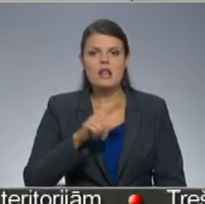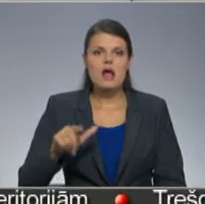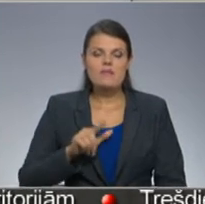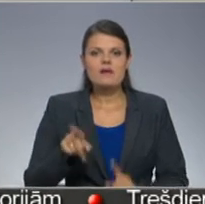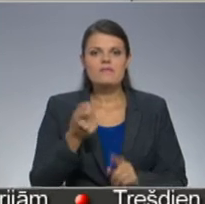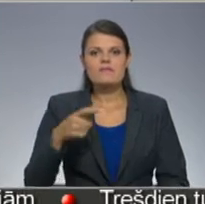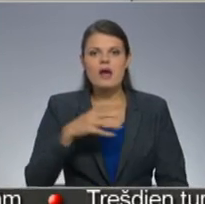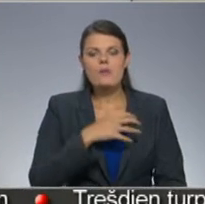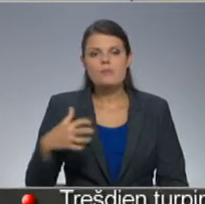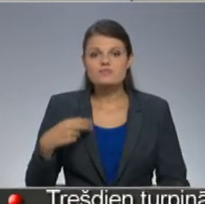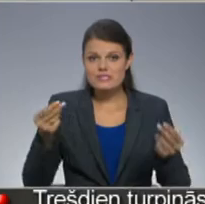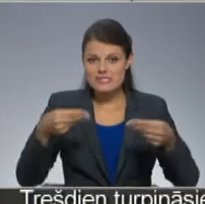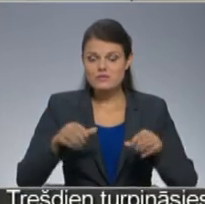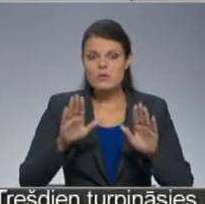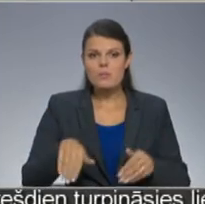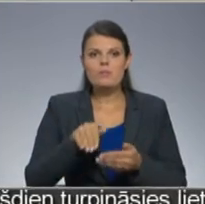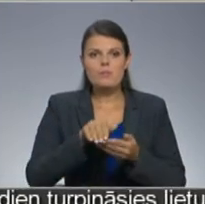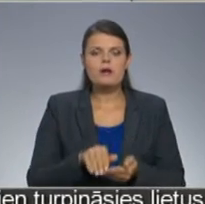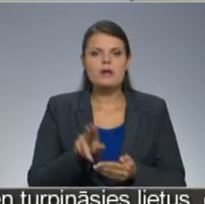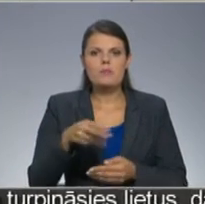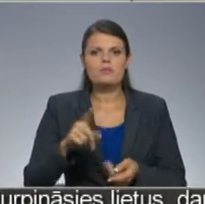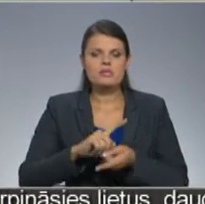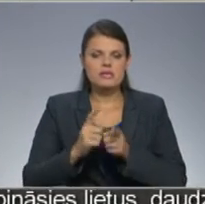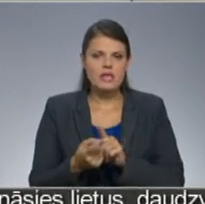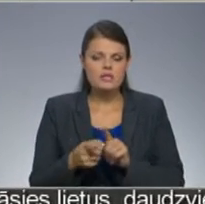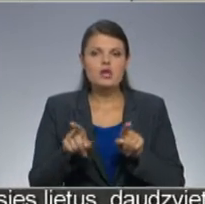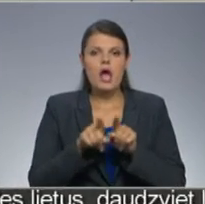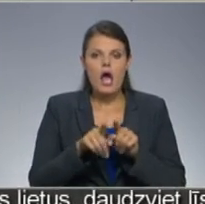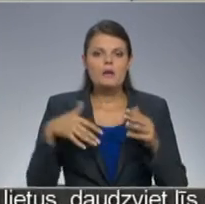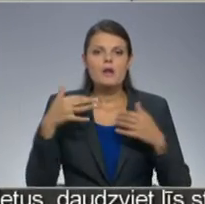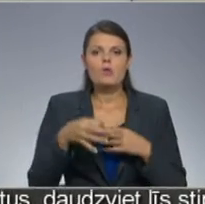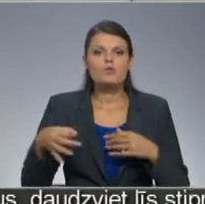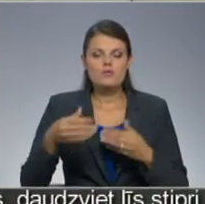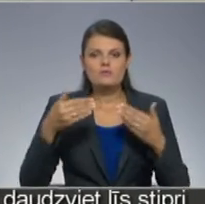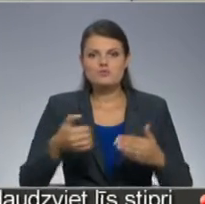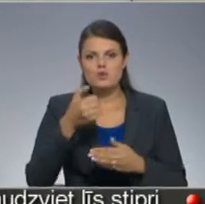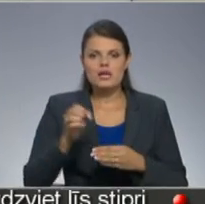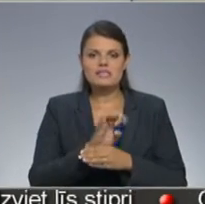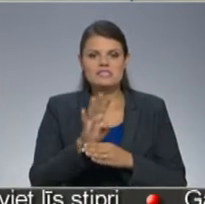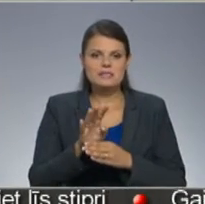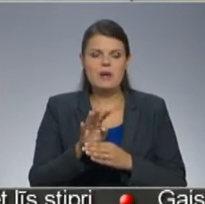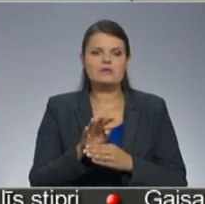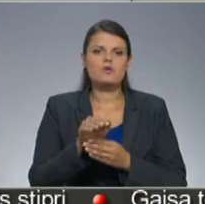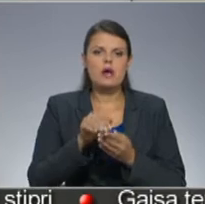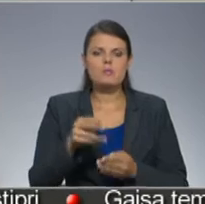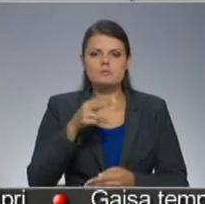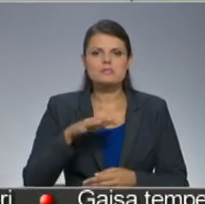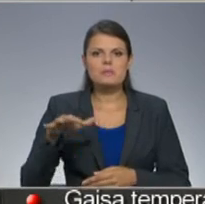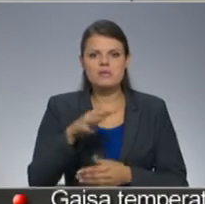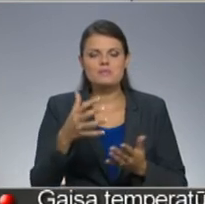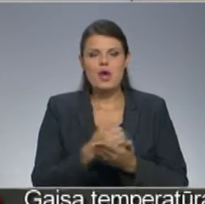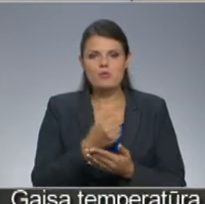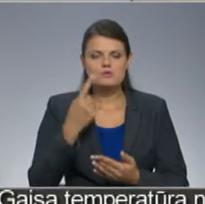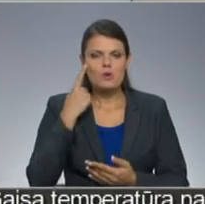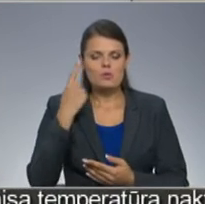Vairāk pašvaldības slēdz līgumus par kapu digitalizāciju. Arī Priekuļu novadā šogad sistematizēta kapu saimniecība iegūstot